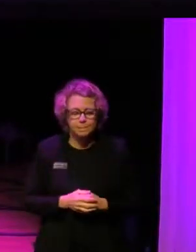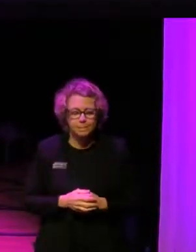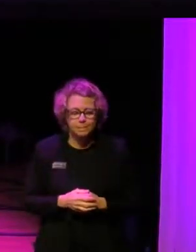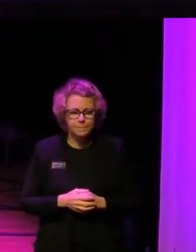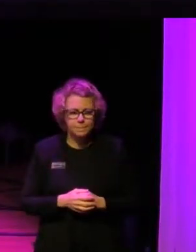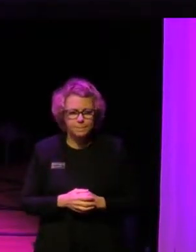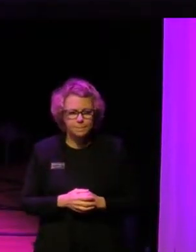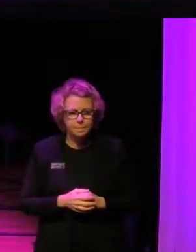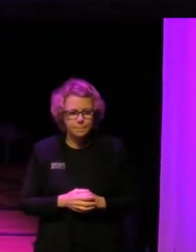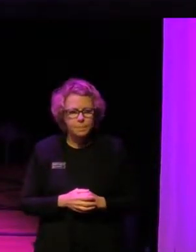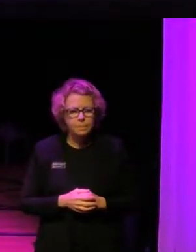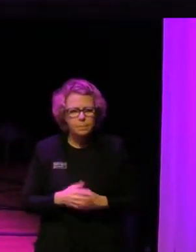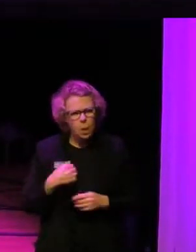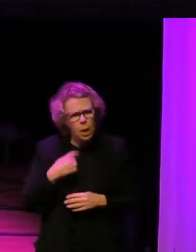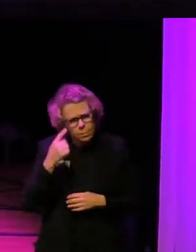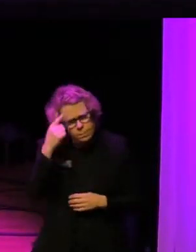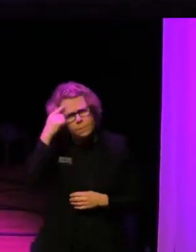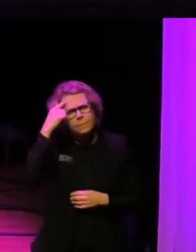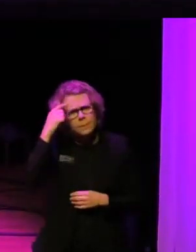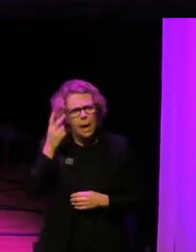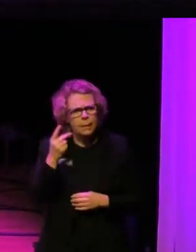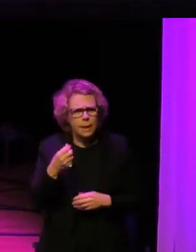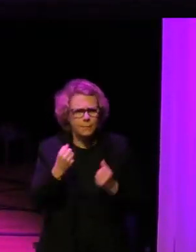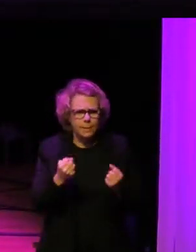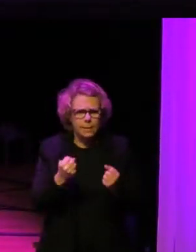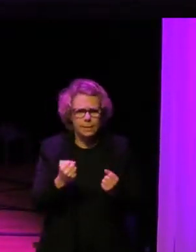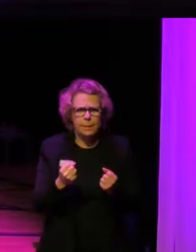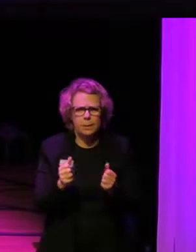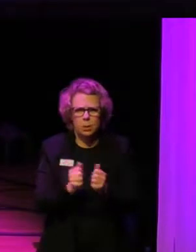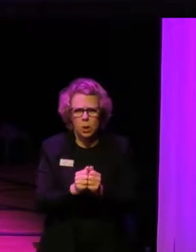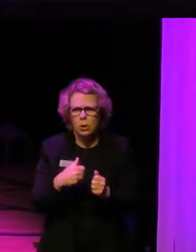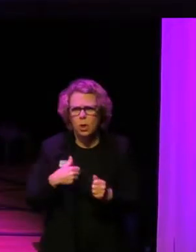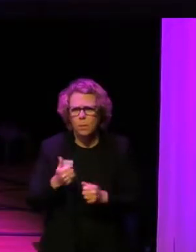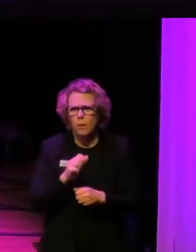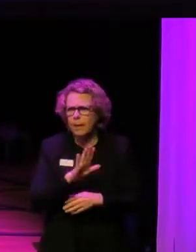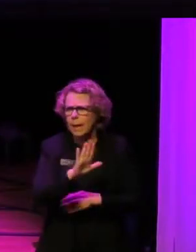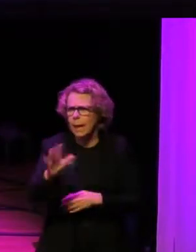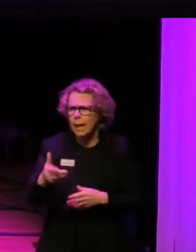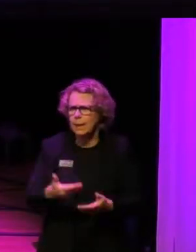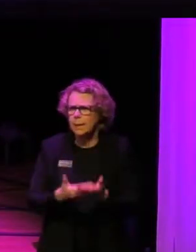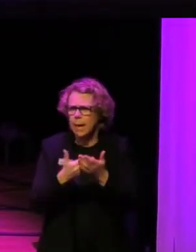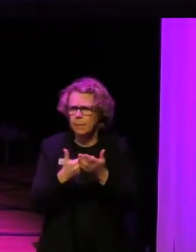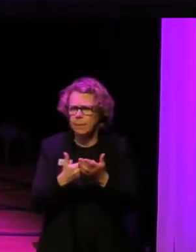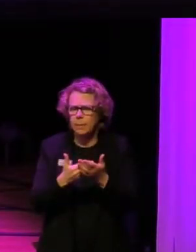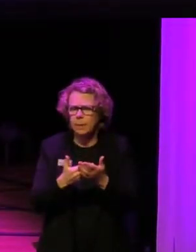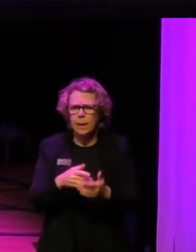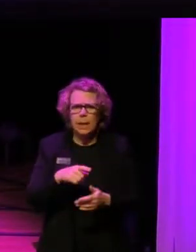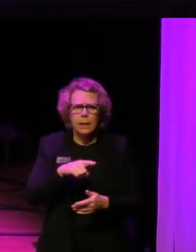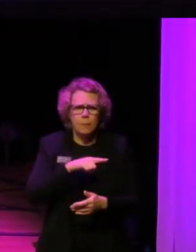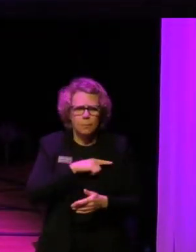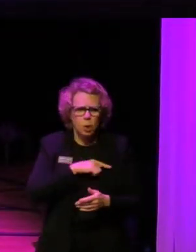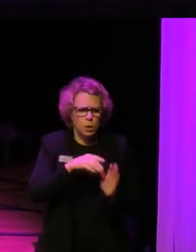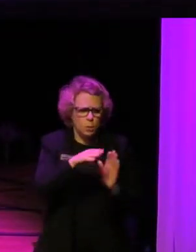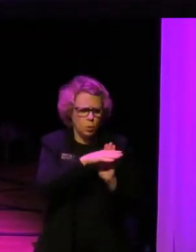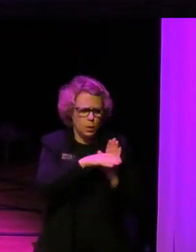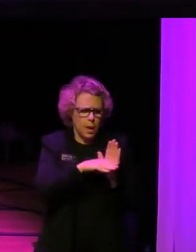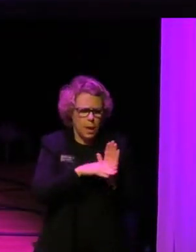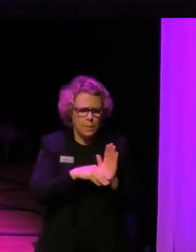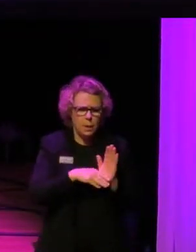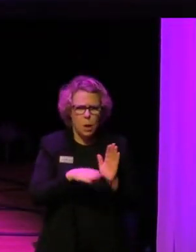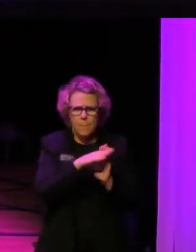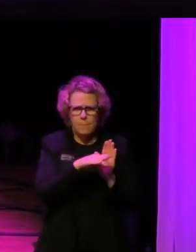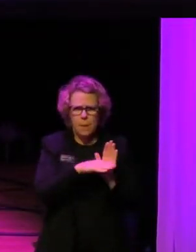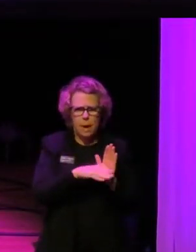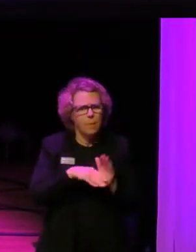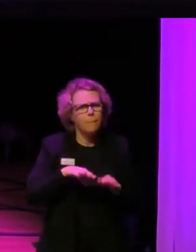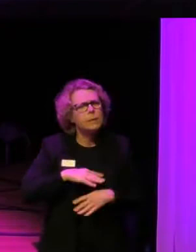Och kommer få en annan viktig grej där jag skulle behöva er hjälp. Det kommer vara ett väldigt tajt schema här inne i Hammarskjöldssalen idag. Det